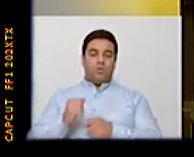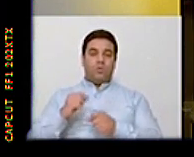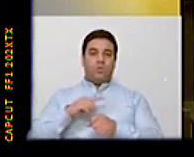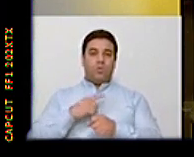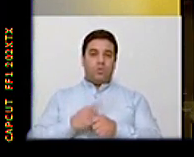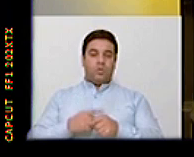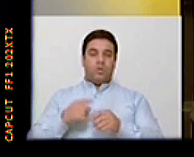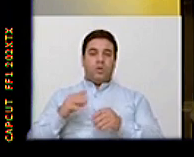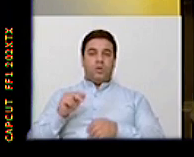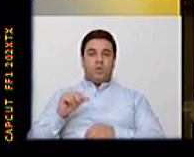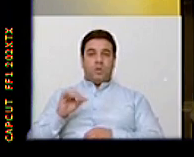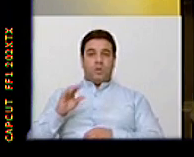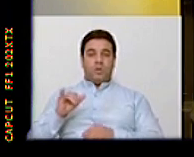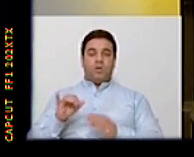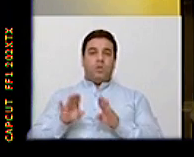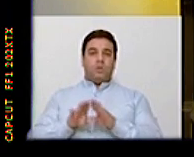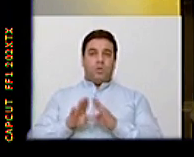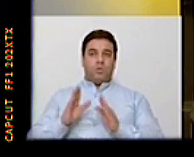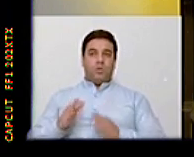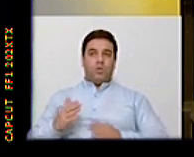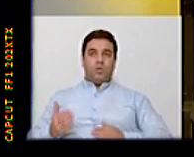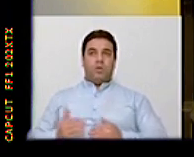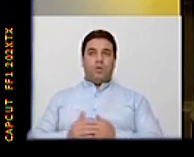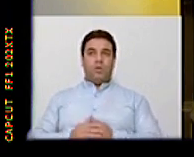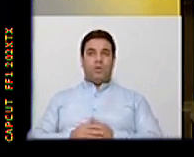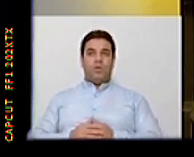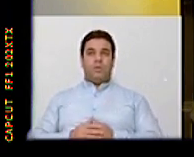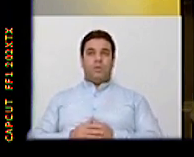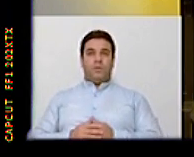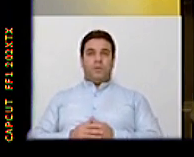kuchning chastotasiga teng bo'ladi.